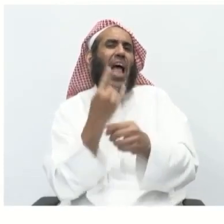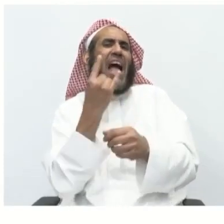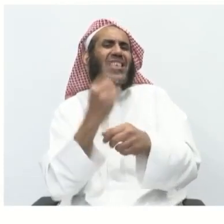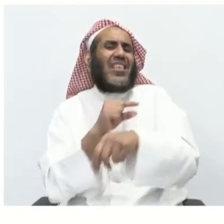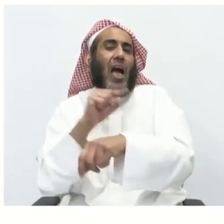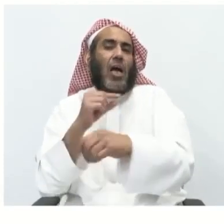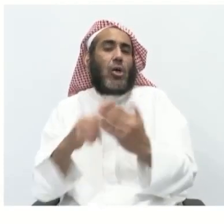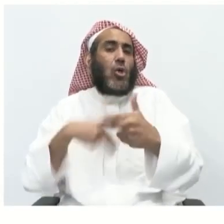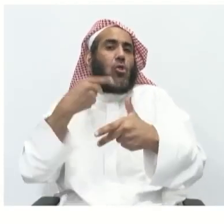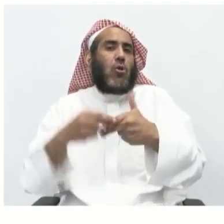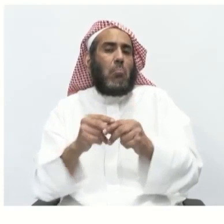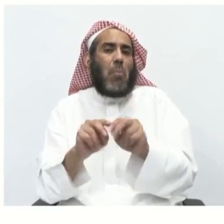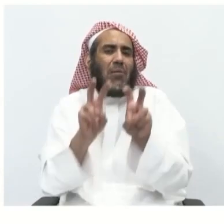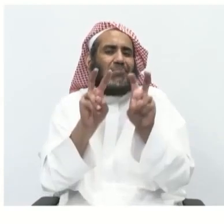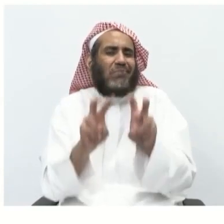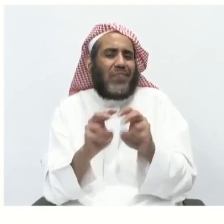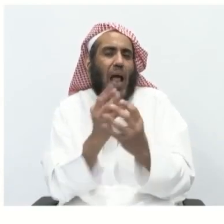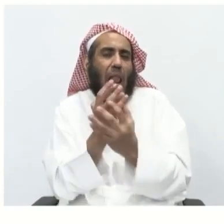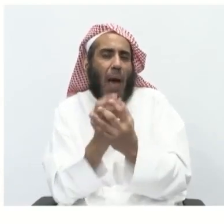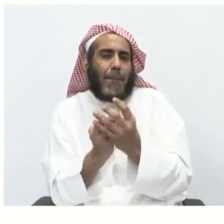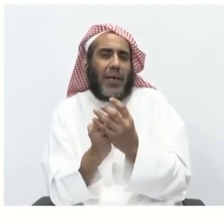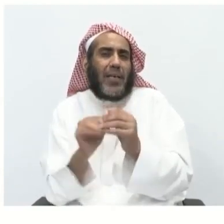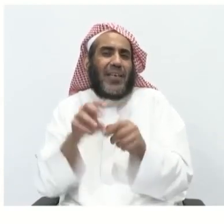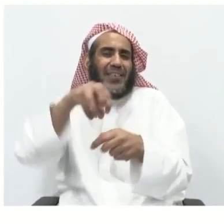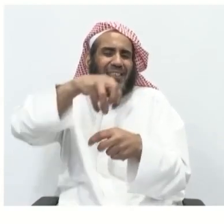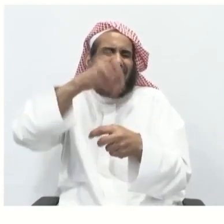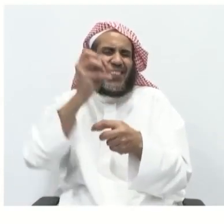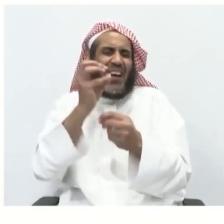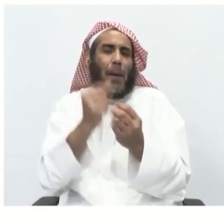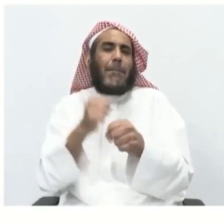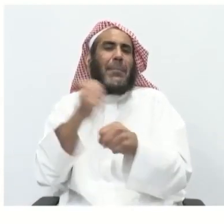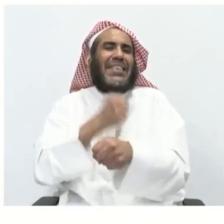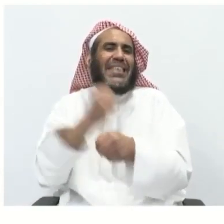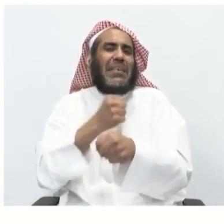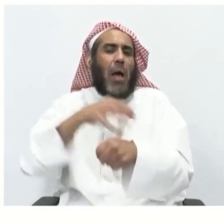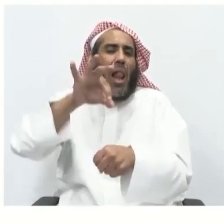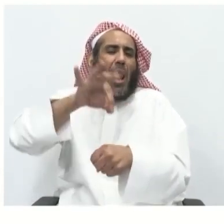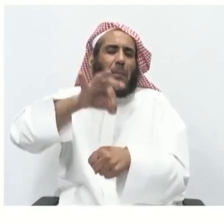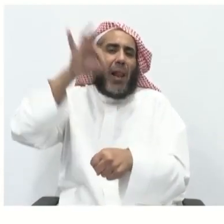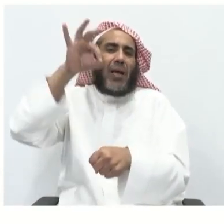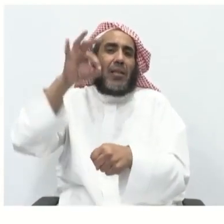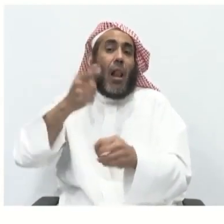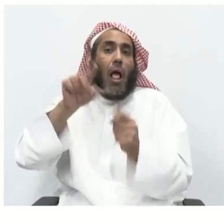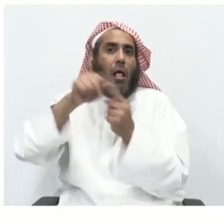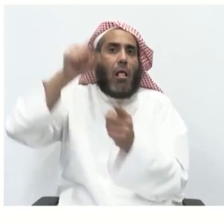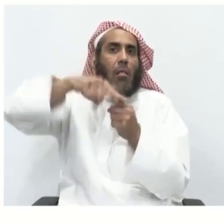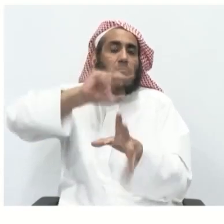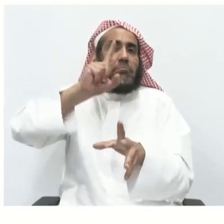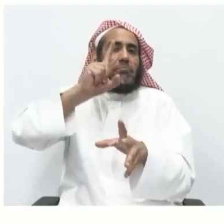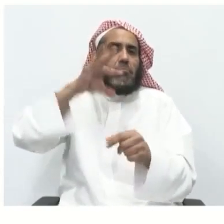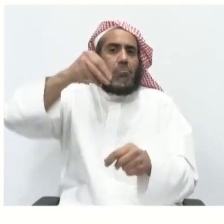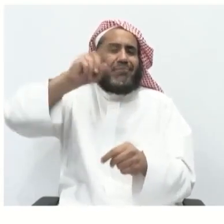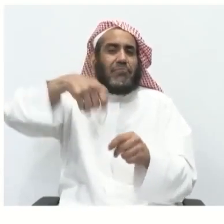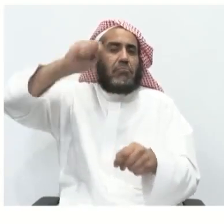دقائق ثم نطفئ اللهب ارفع البوتك عن اللهب باستعمال الملقط ابدا لا نلمسه وهو ساخن